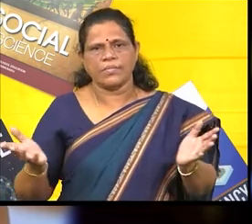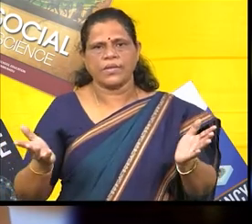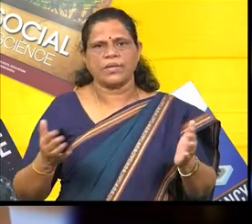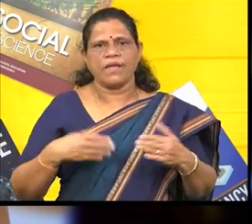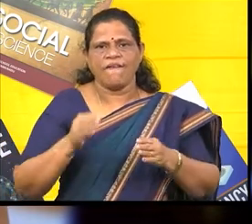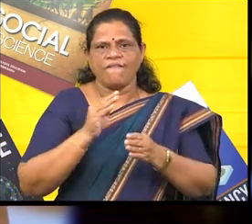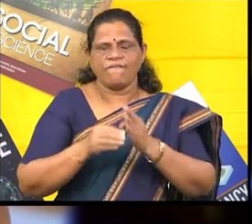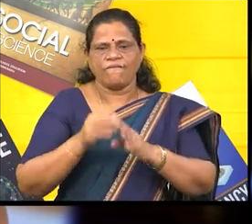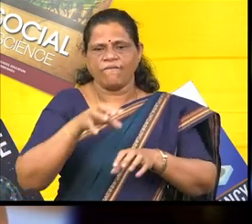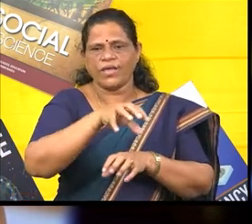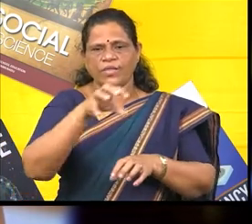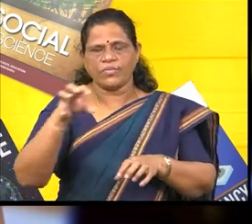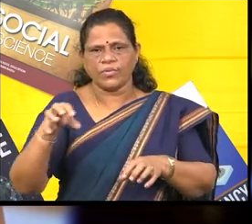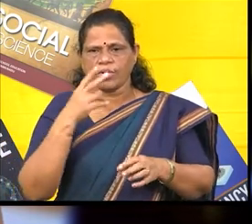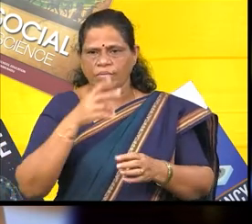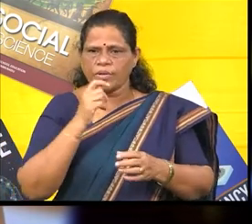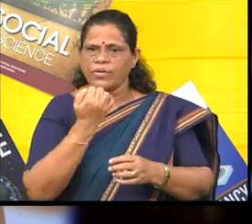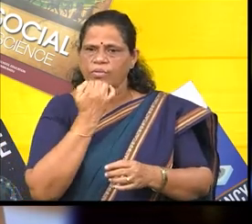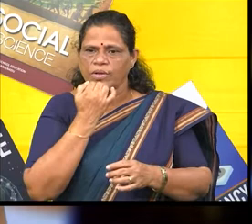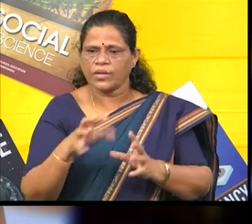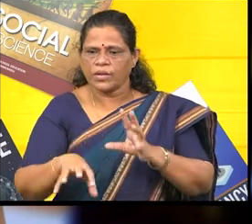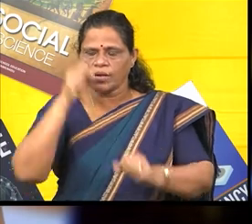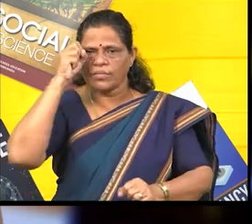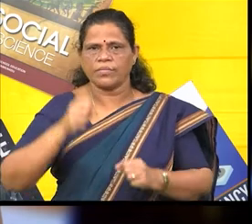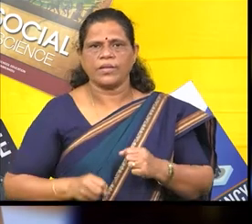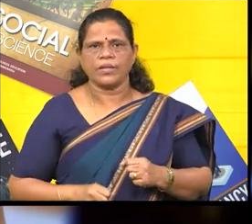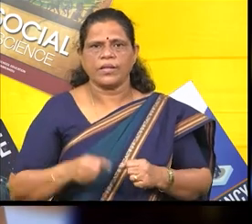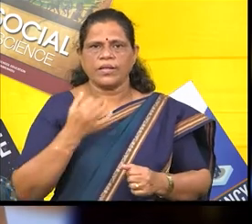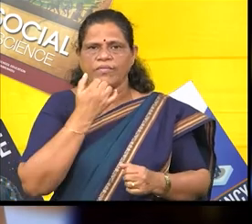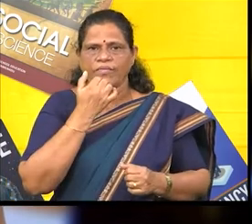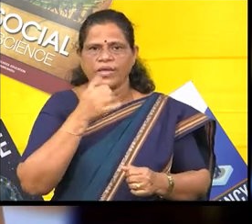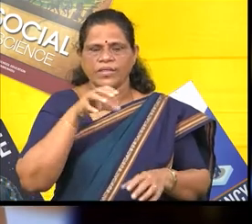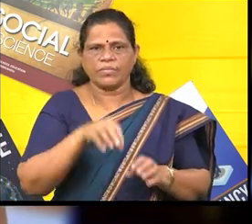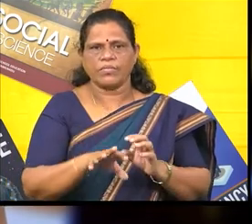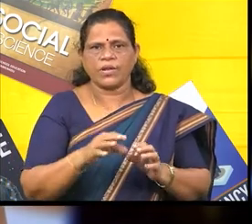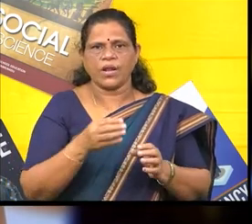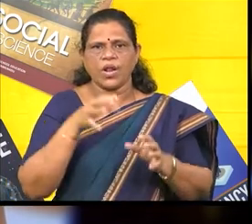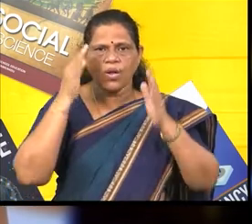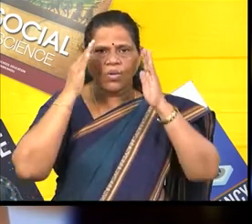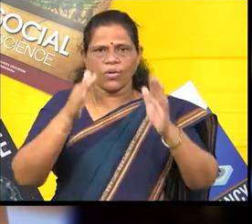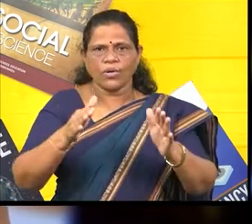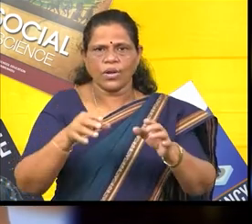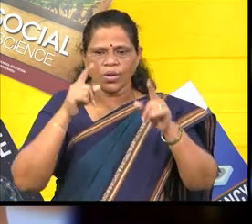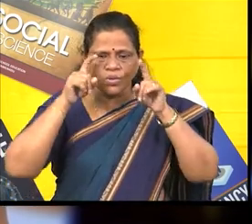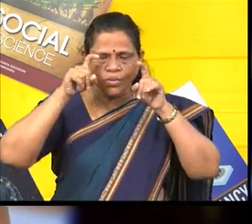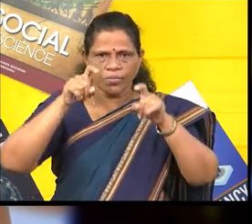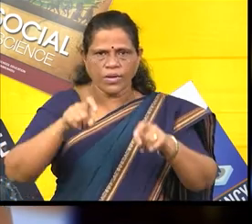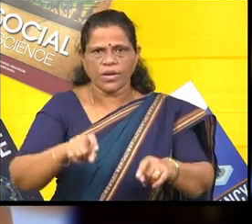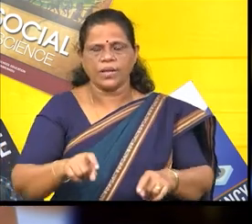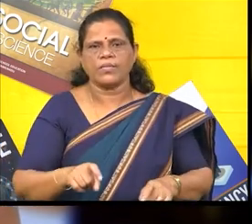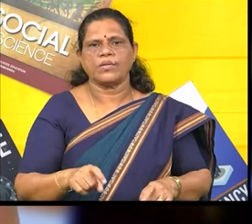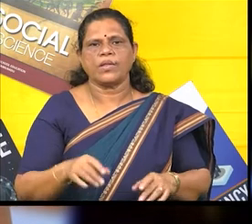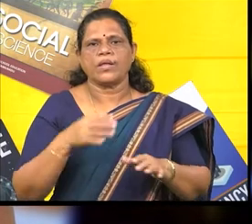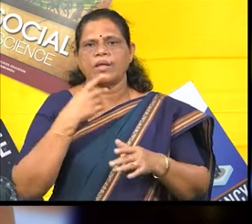சில வேதிப்பொருட்களை பயன்படுத்தி தான் அந்த குற்றங்களை கண்டறிவாங்க. அந்த வேதிப்பொருட்கள் அல்லது வேதி கொள்கைகள் நுட்பங்களை பயன்படுத்தக்கூடிய வேதியியலுடைய